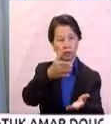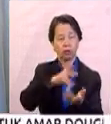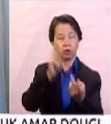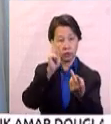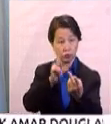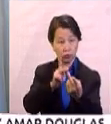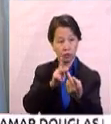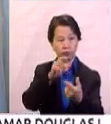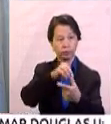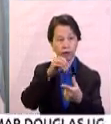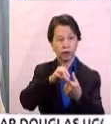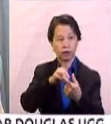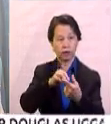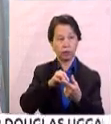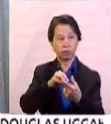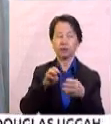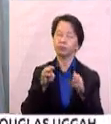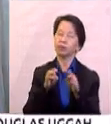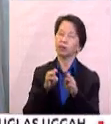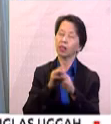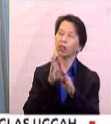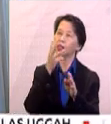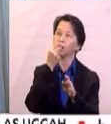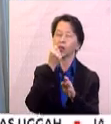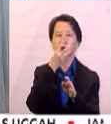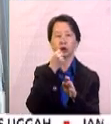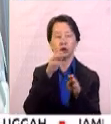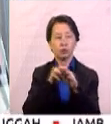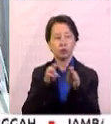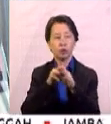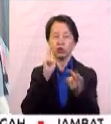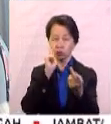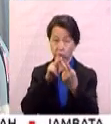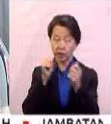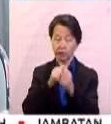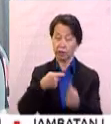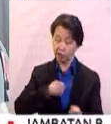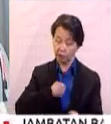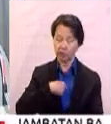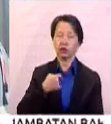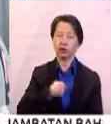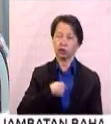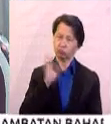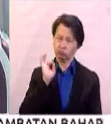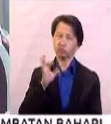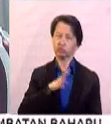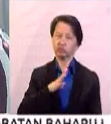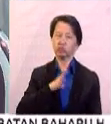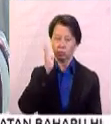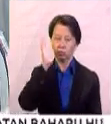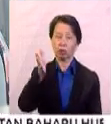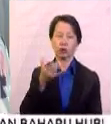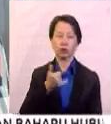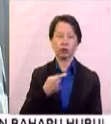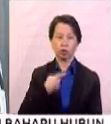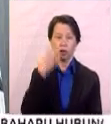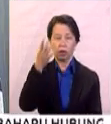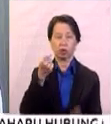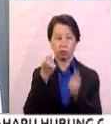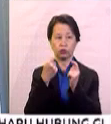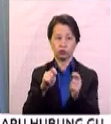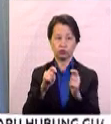bersesuaian ataupun yang macam bersesuaian dengan saya, so saya rasa tak salah untuk saya kekalkan ataupun kita akan cuba